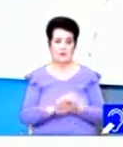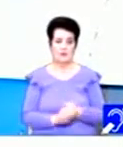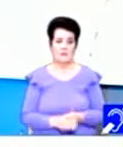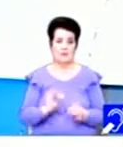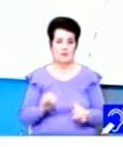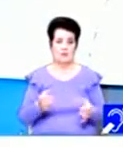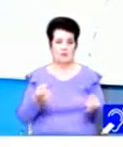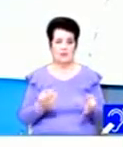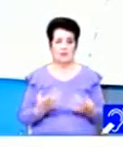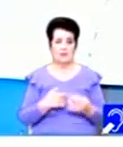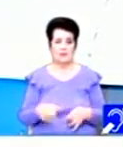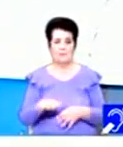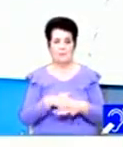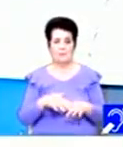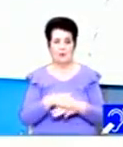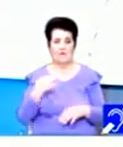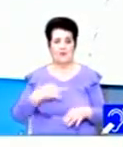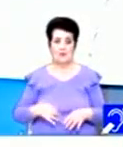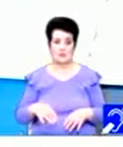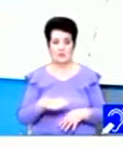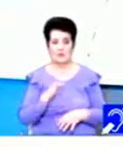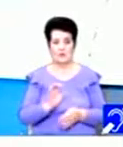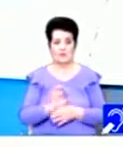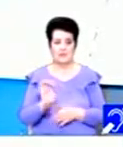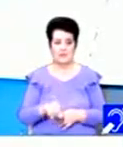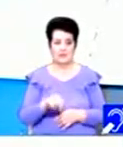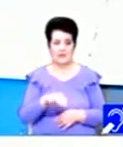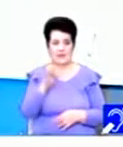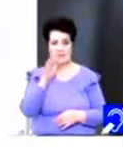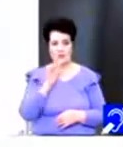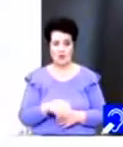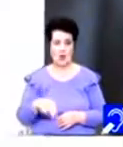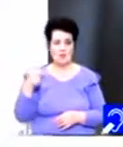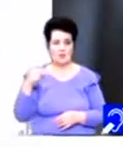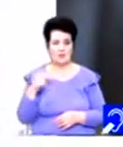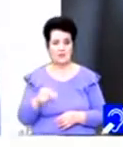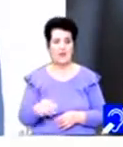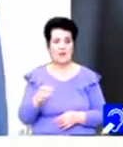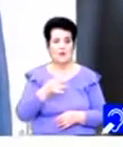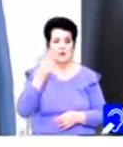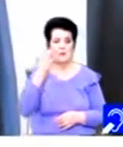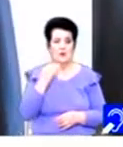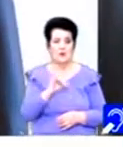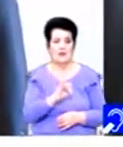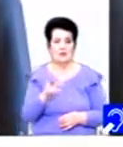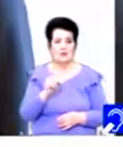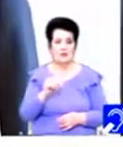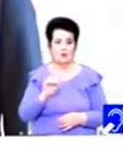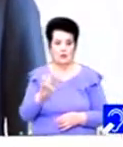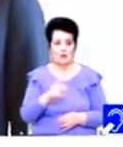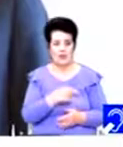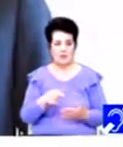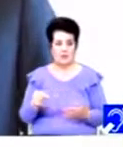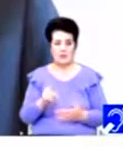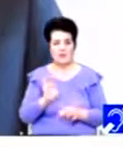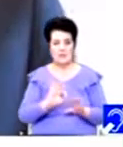și prosperitate pentru poporul francez au fost trimise și de la Chișinău. Președintele Republicii Moldova, Igor Dodon, a menționat